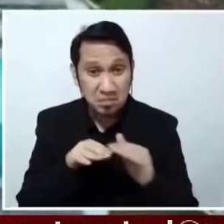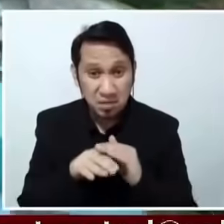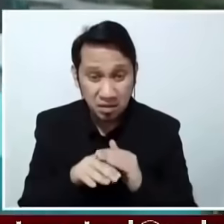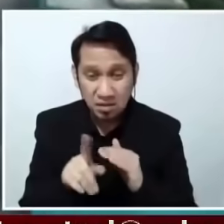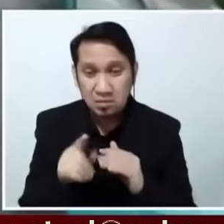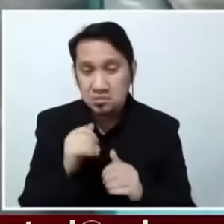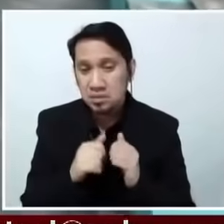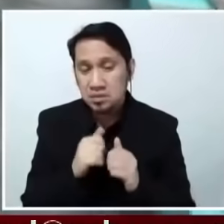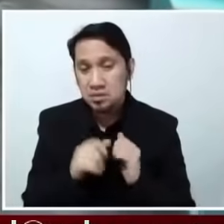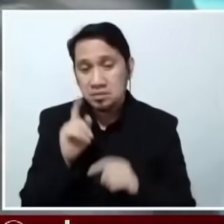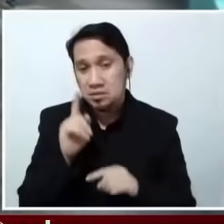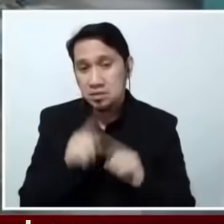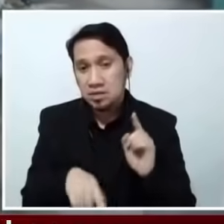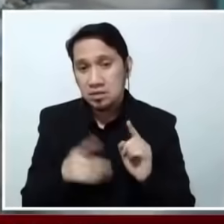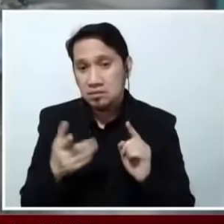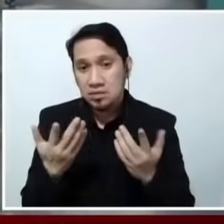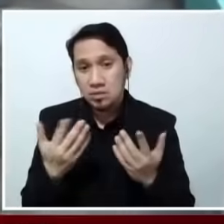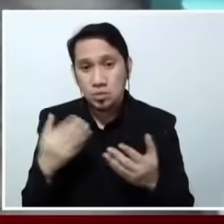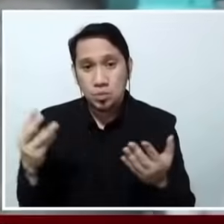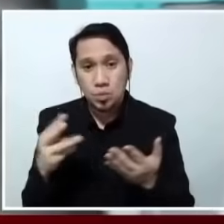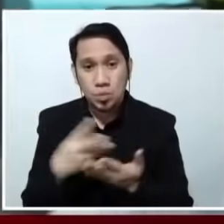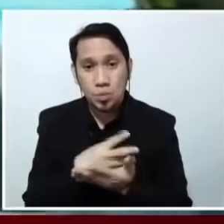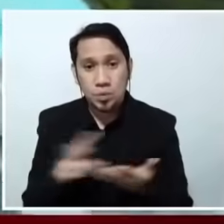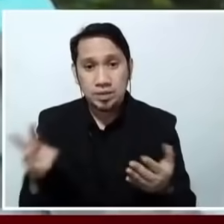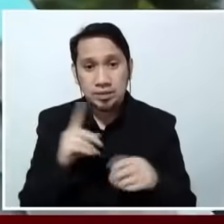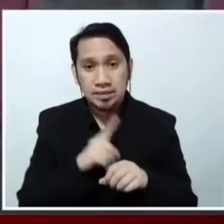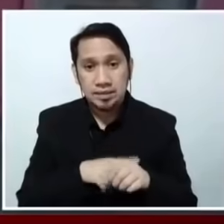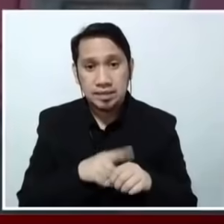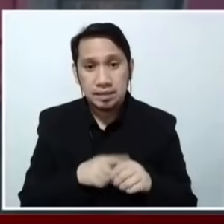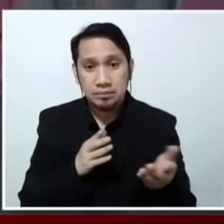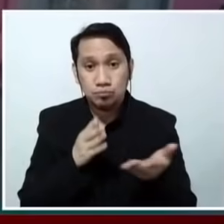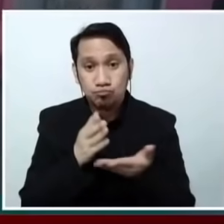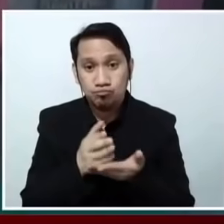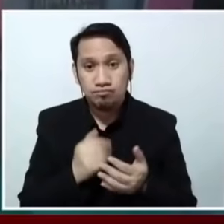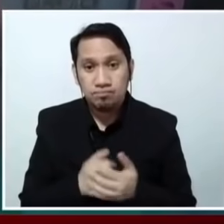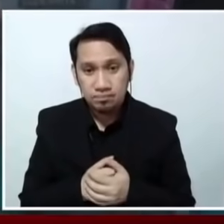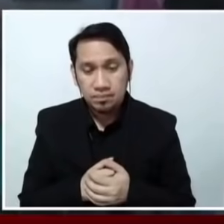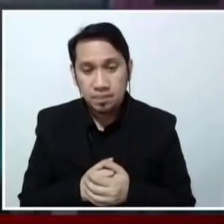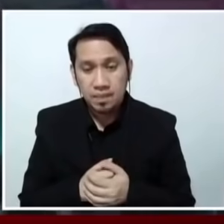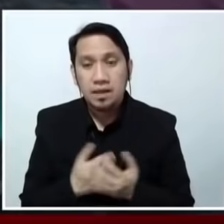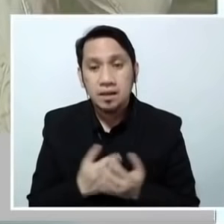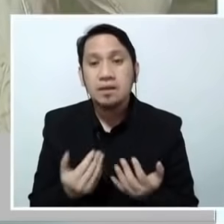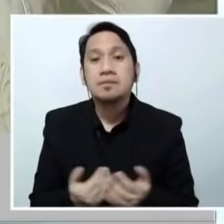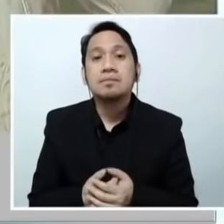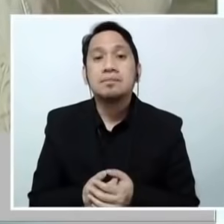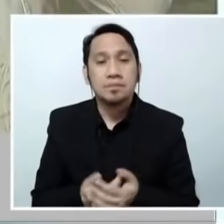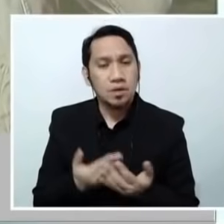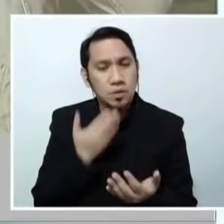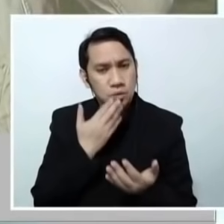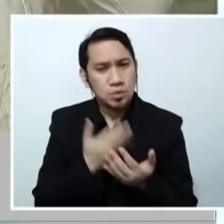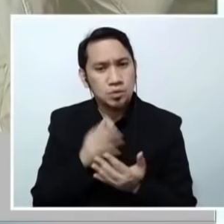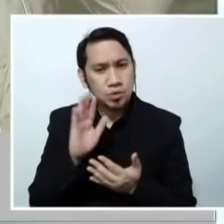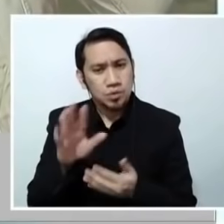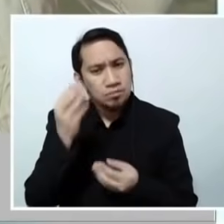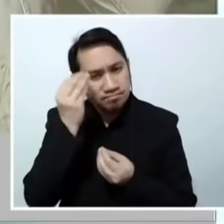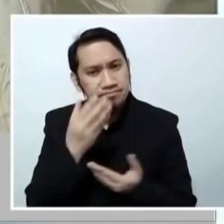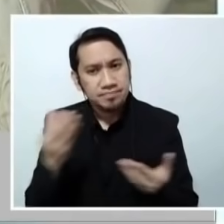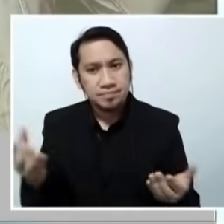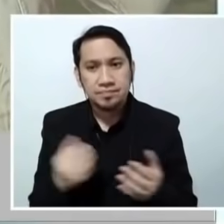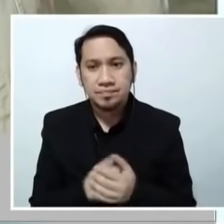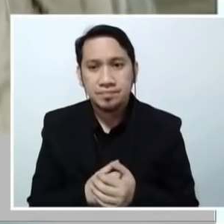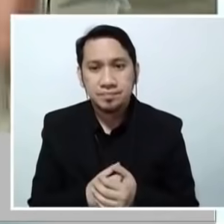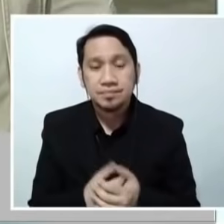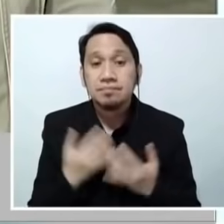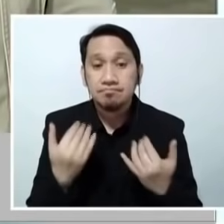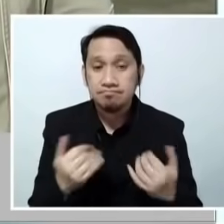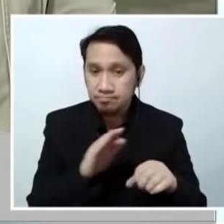nang lumabas. So sayang din yung iyong punta, Henry. Okay, Jack, maganda yung paalala. No? Pero paalala din